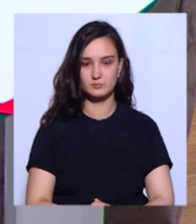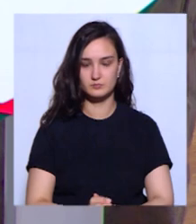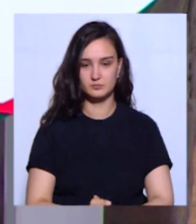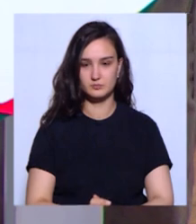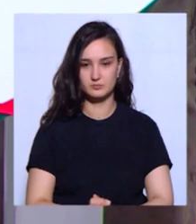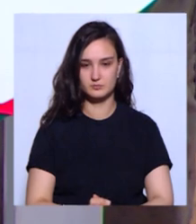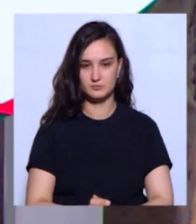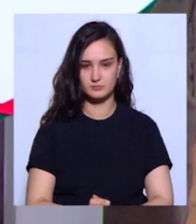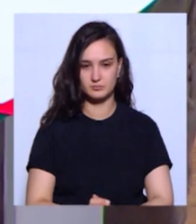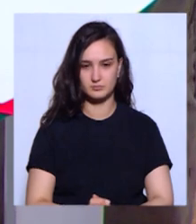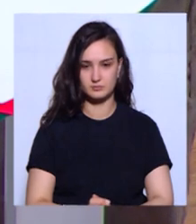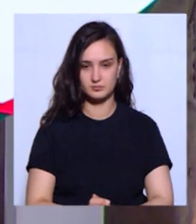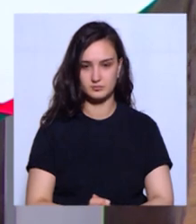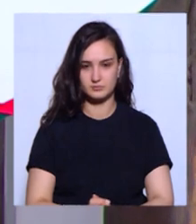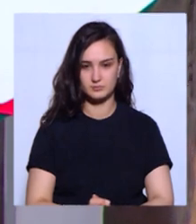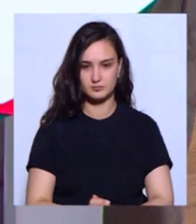ნაწილი.